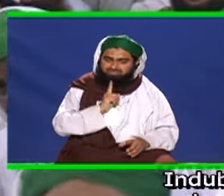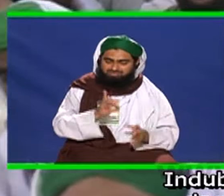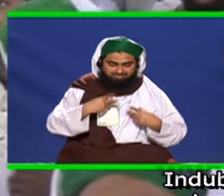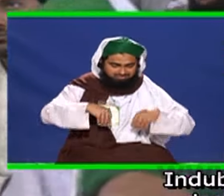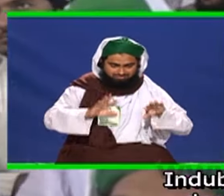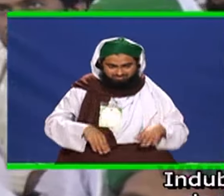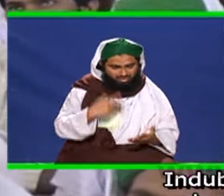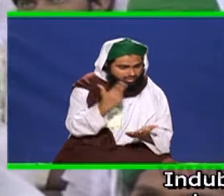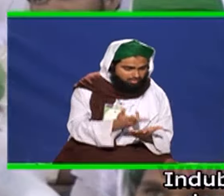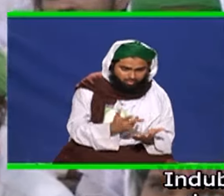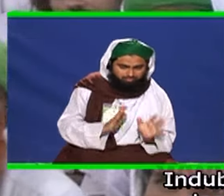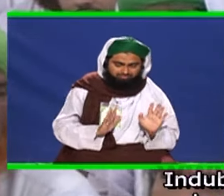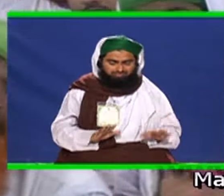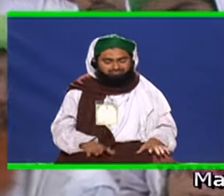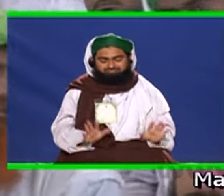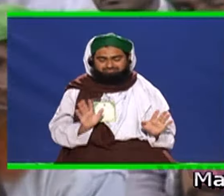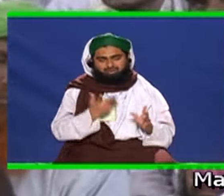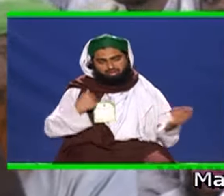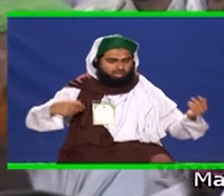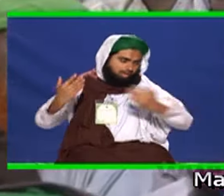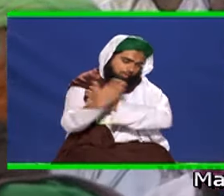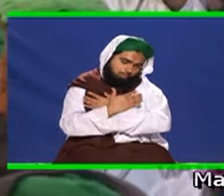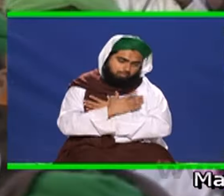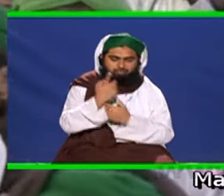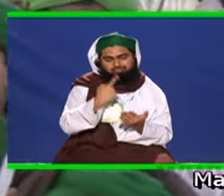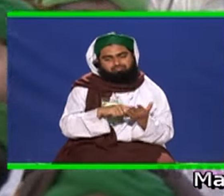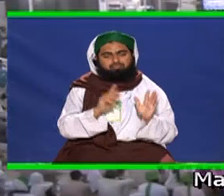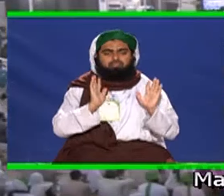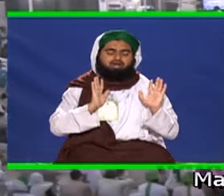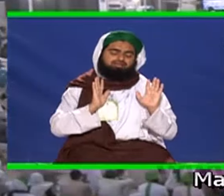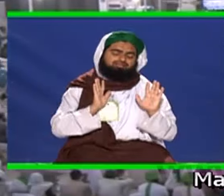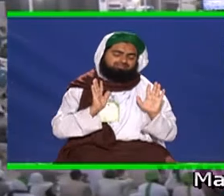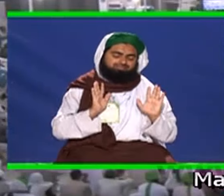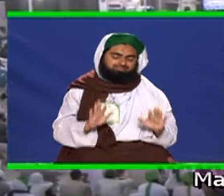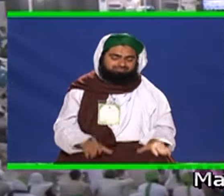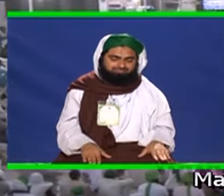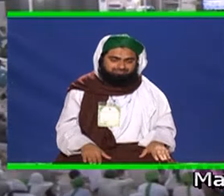لیے چادر بے شک نہ بچھائے, لیکن سرکار ہمیں چادر میں چھپا ہی دیں تو نہیں,